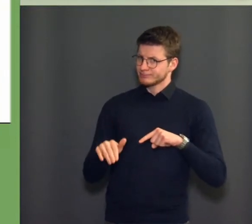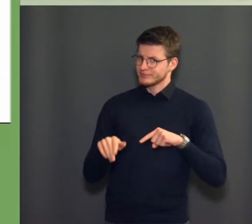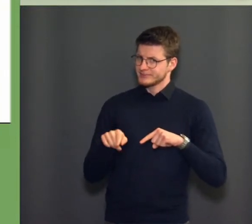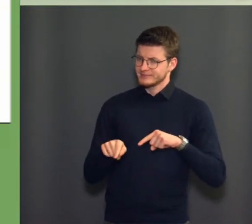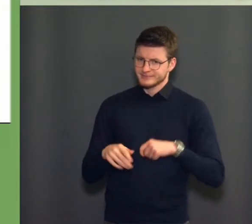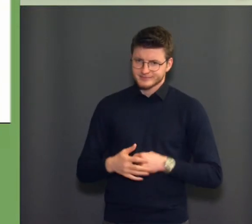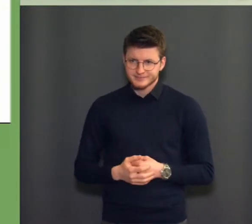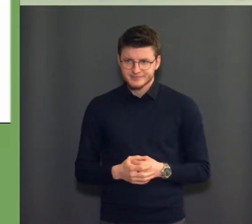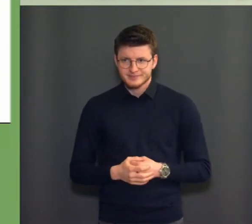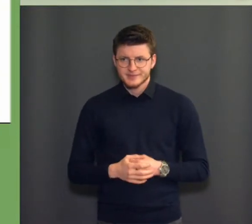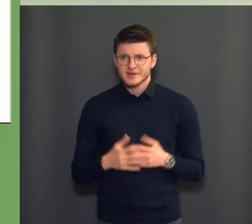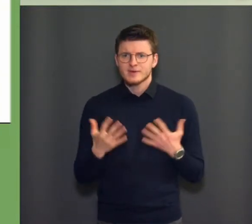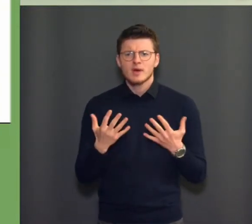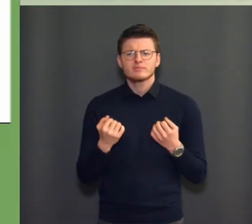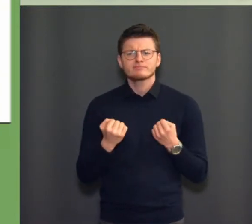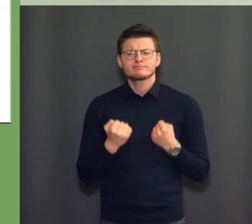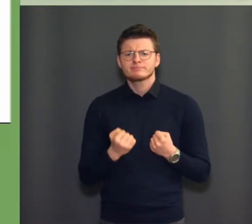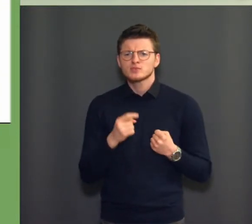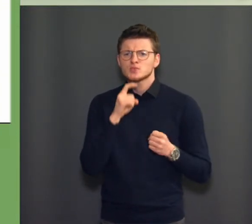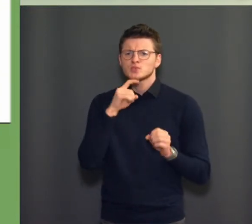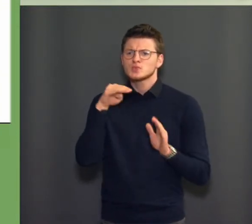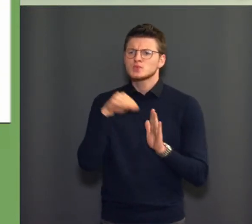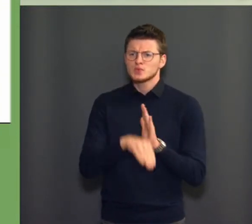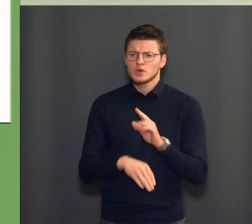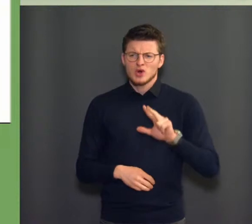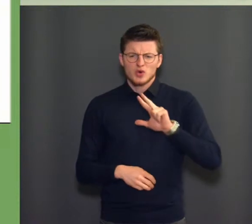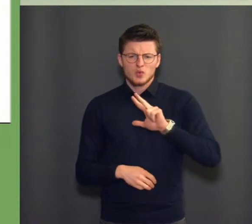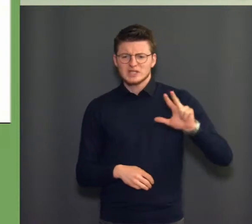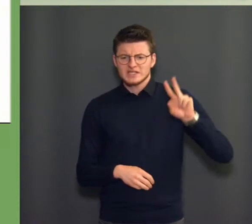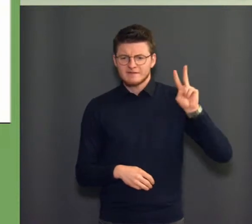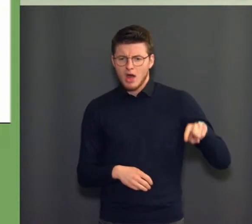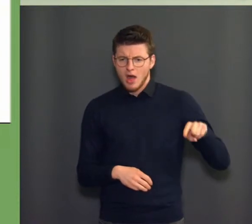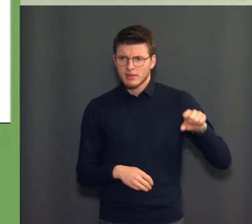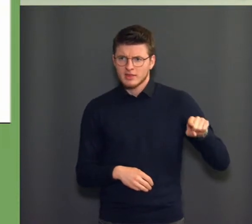daling zien we in West-Vlaanderen met -35%.